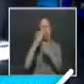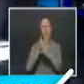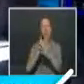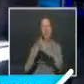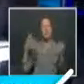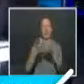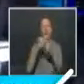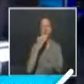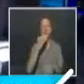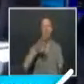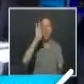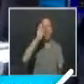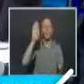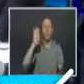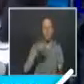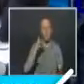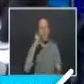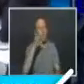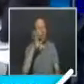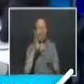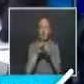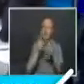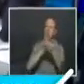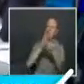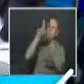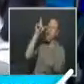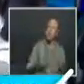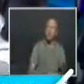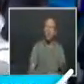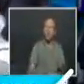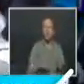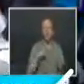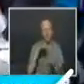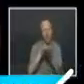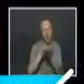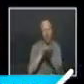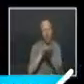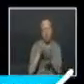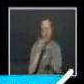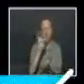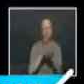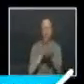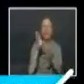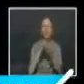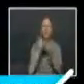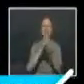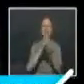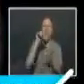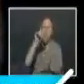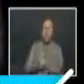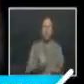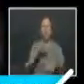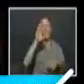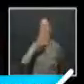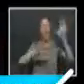ישראל, נכון, בחר לבנימין נתניהו עם כתבי האישום. בוא, תראי. אני רק אשלים את הנקודה, עם כתבי האישום, עם זה שיש עליו